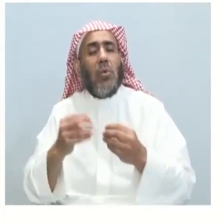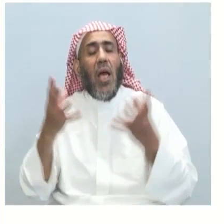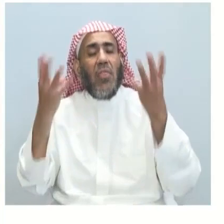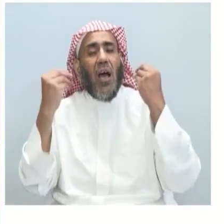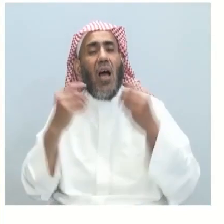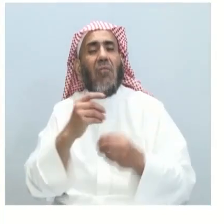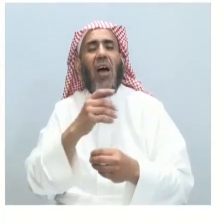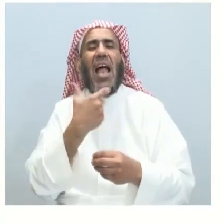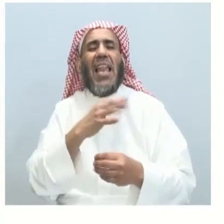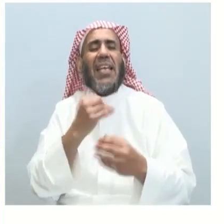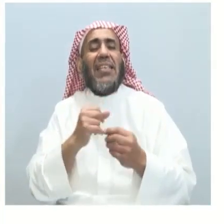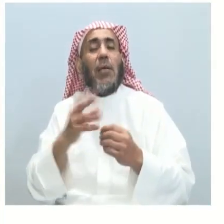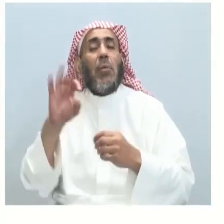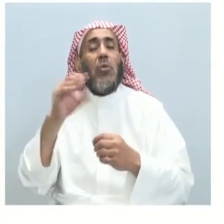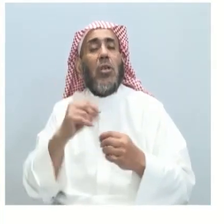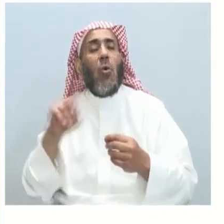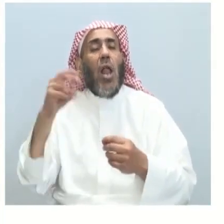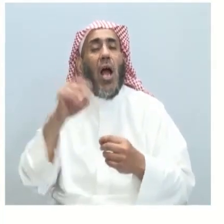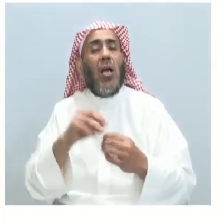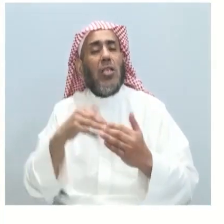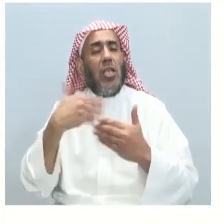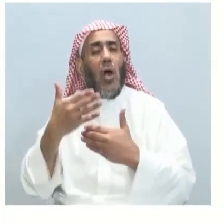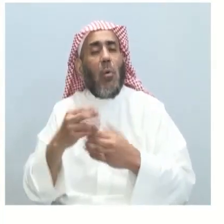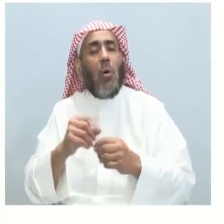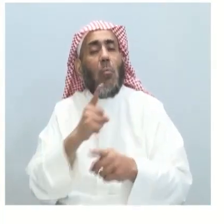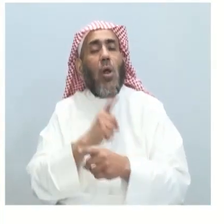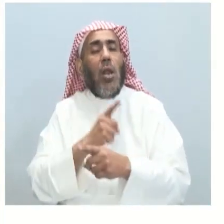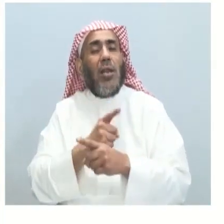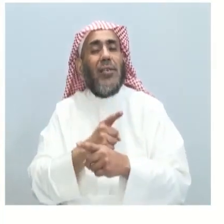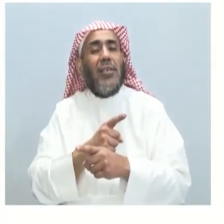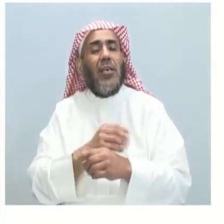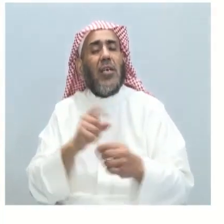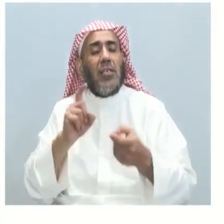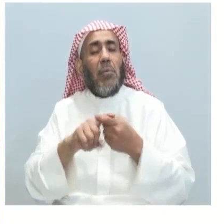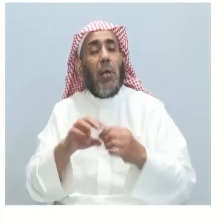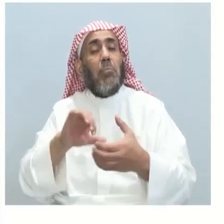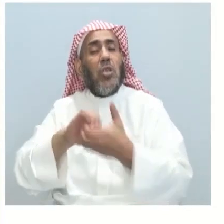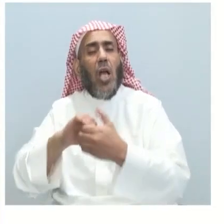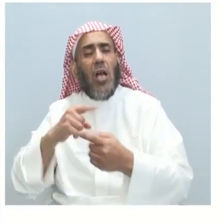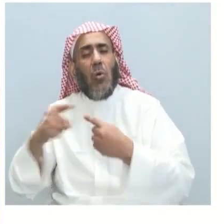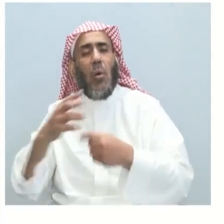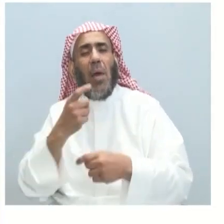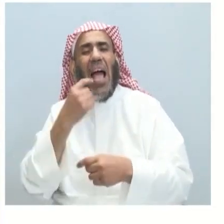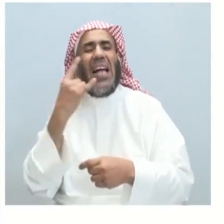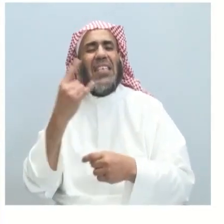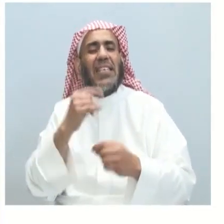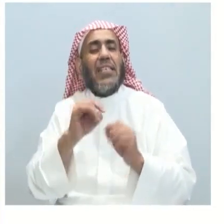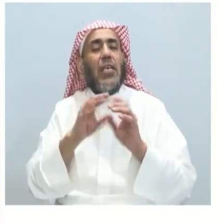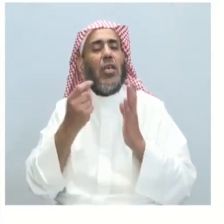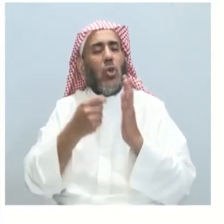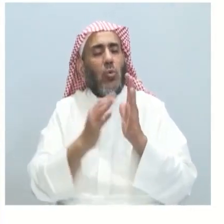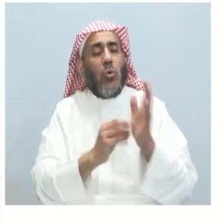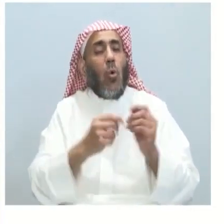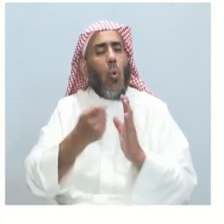الانجليزيه ابراهيم المازني وكذلك العقاد كلاهما معلمين معلمان ارتبط بصداقه طويله له عره دواوين